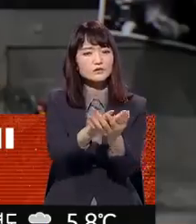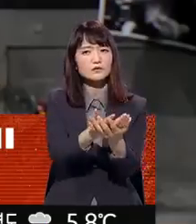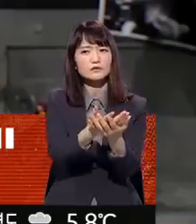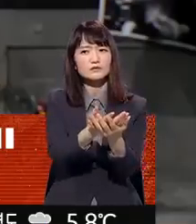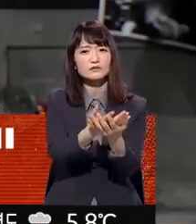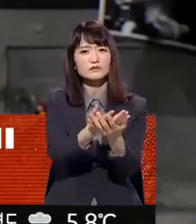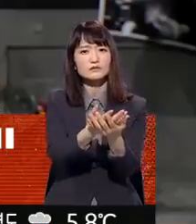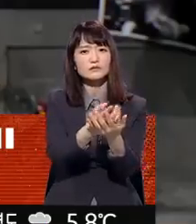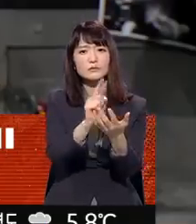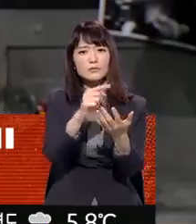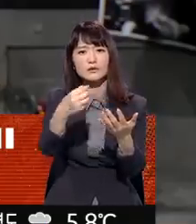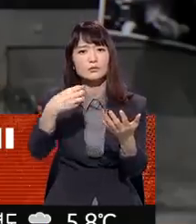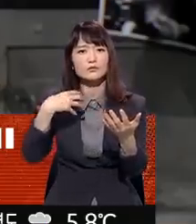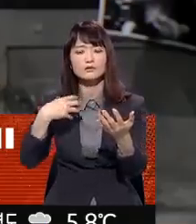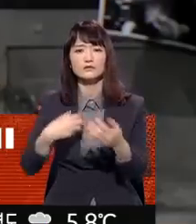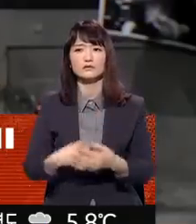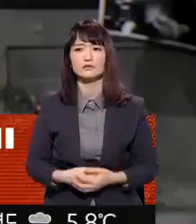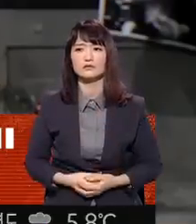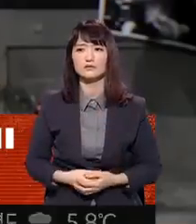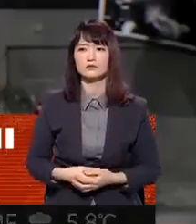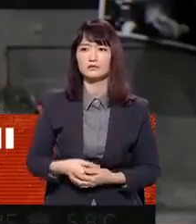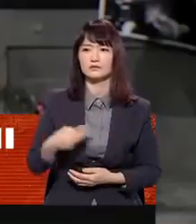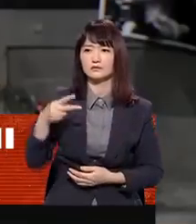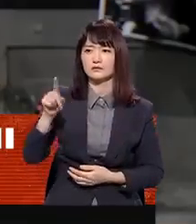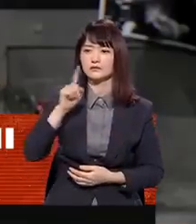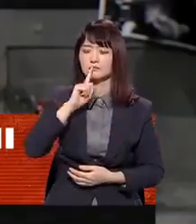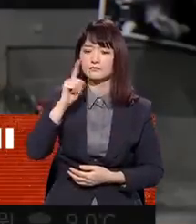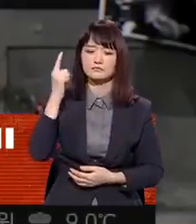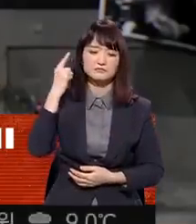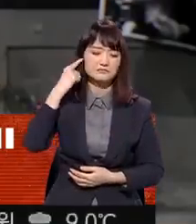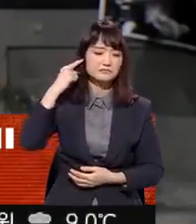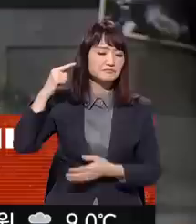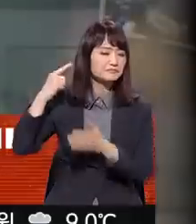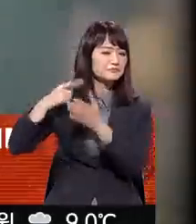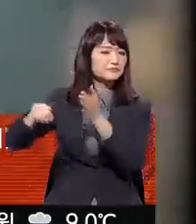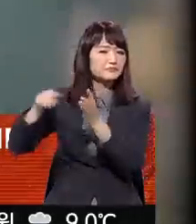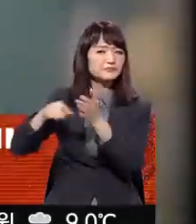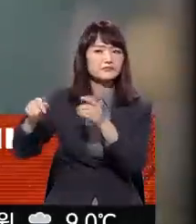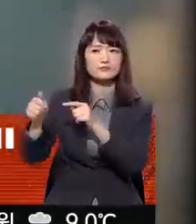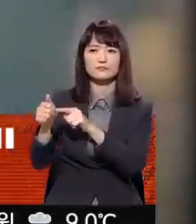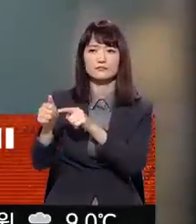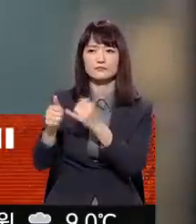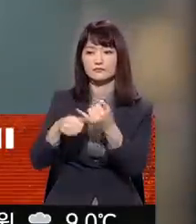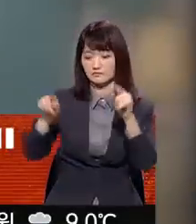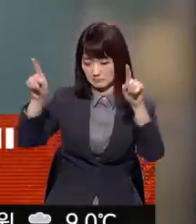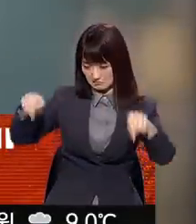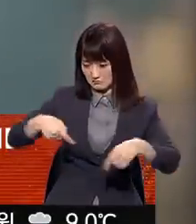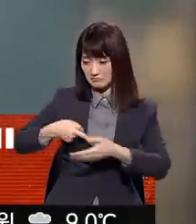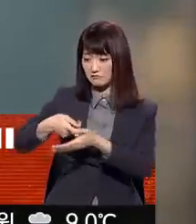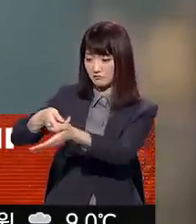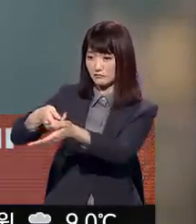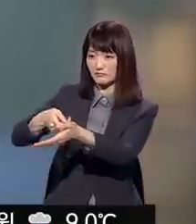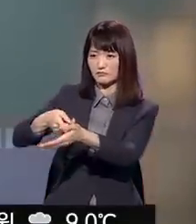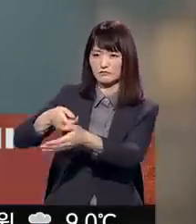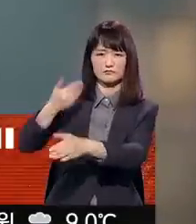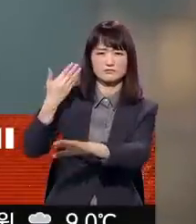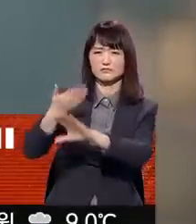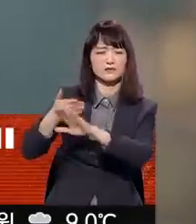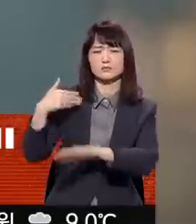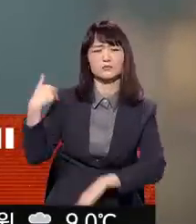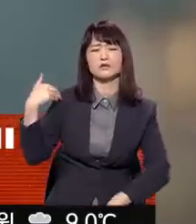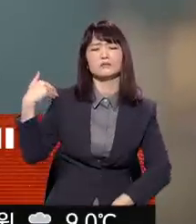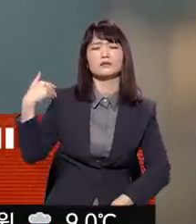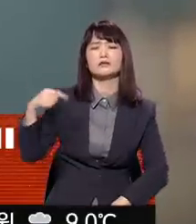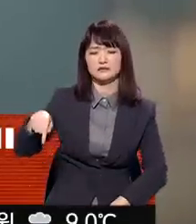했더니 아내는 뭐라고 했냐면. 서 씨의 말을 듣질 않아요. 오히려 뭐라고 했냐면 이혼을 요구했다고 그래요. 하면서 다른 거 다 몰라.